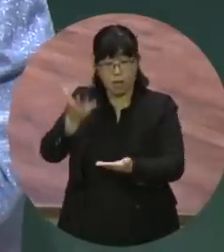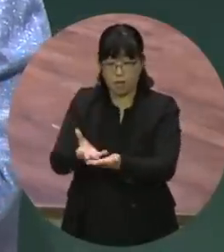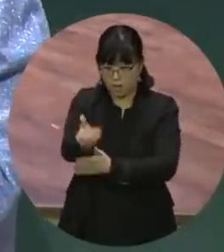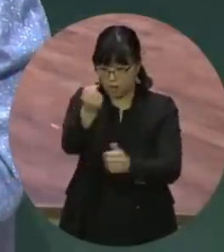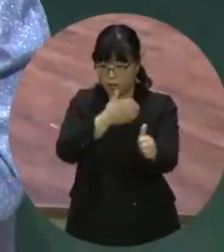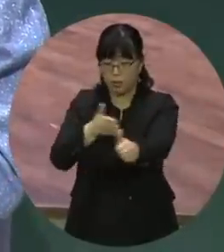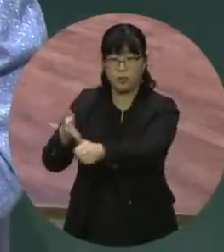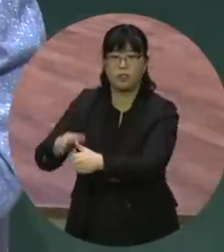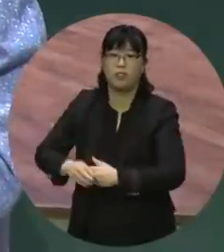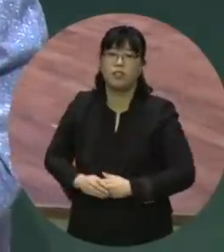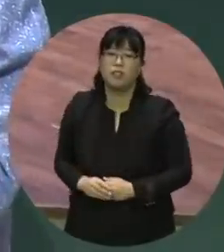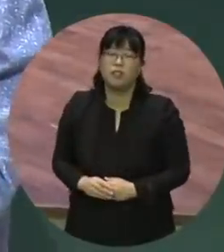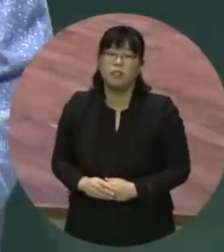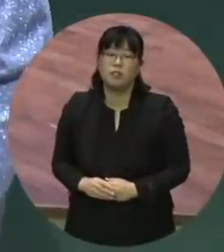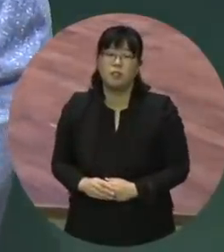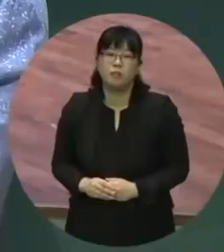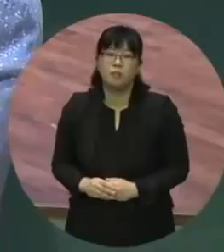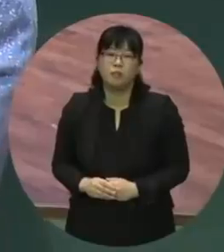강조를 했는데 이게 뭐냐?